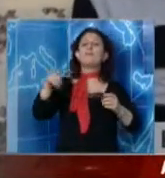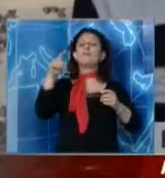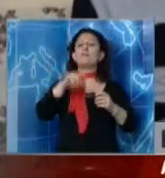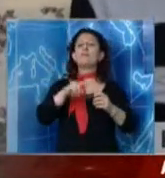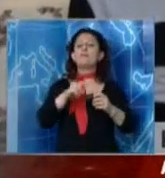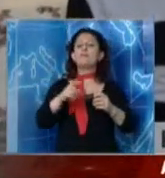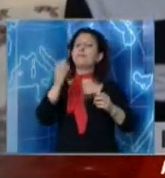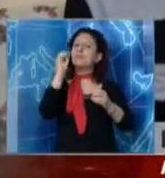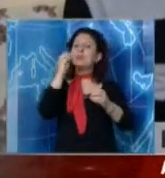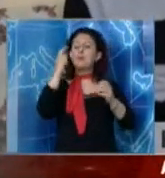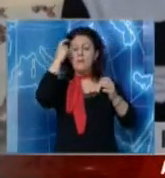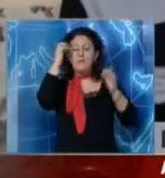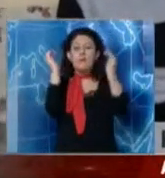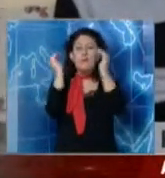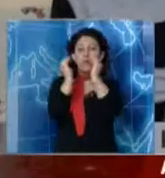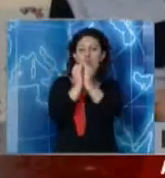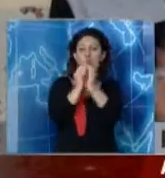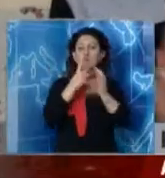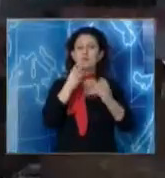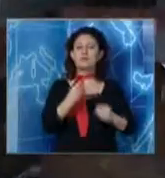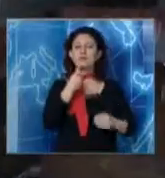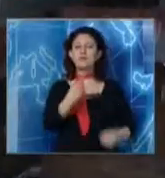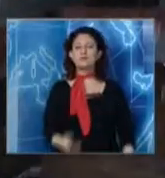dediler çocuk beyin küçük dediler.